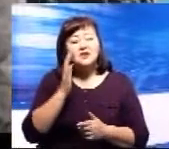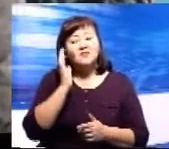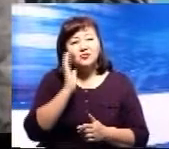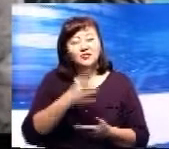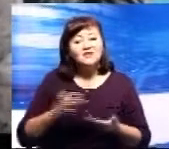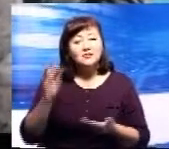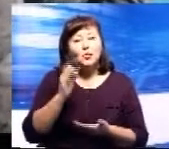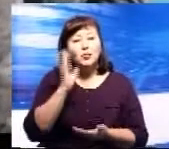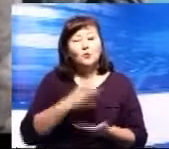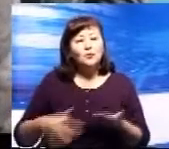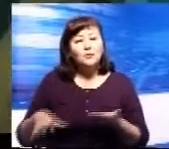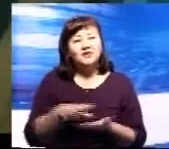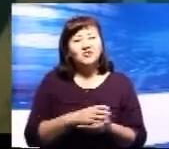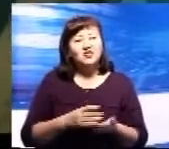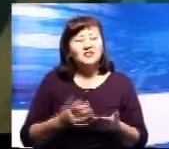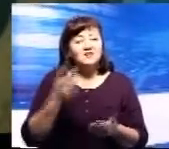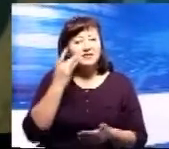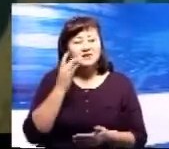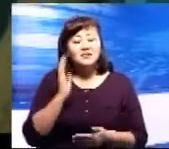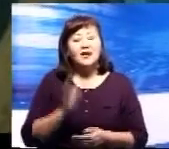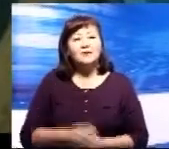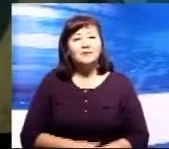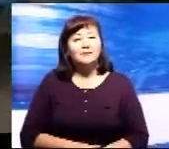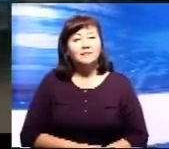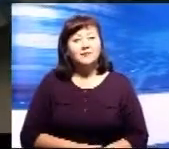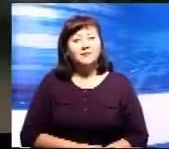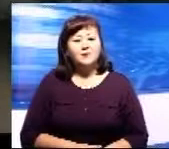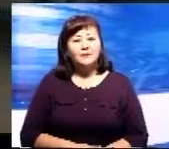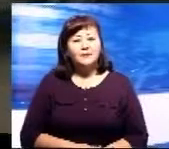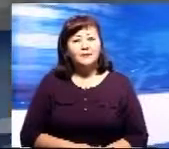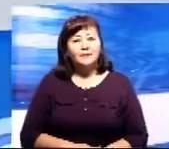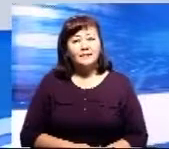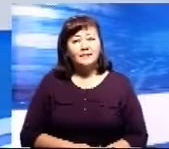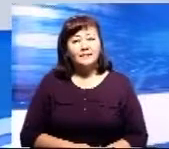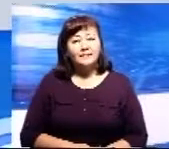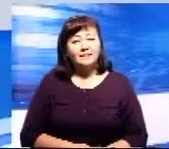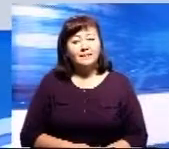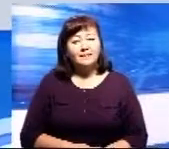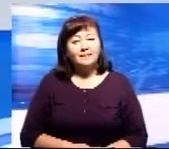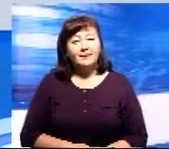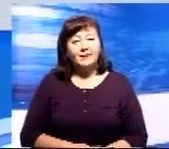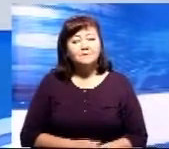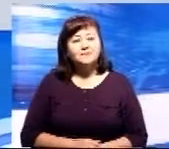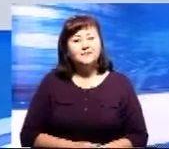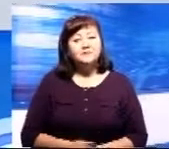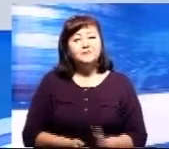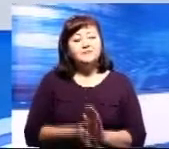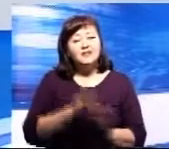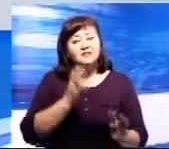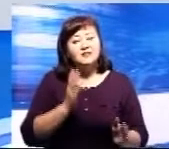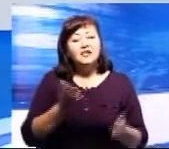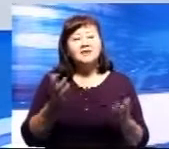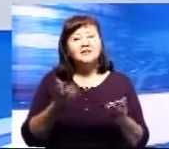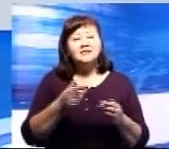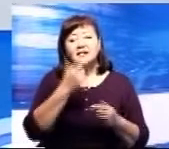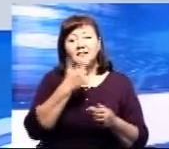будет повторяться каждый сезон. Самат Цикенов, Ернур Калелов, служба новостей Семей. Вслед за благоустройством площадей и